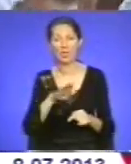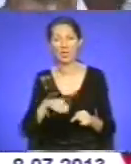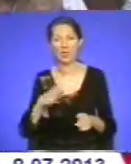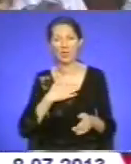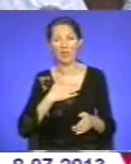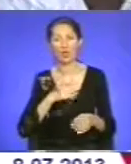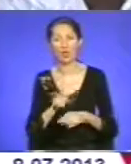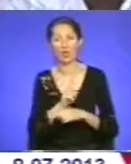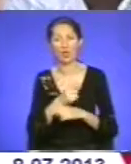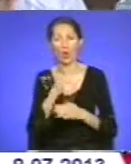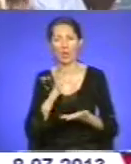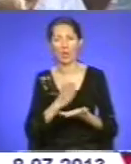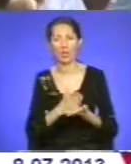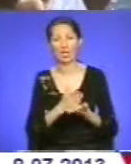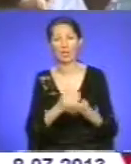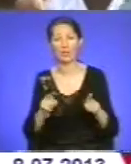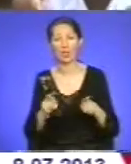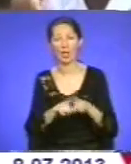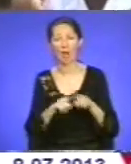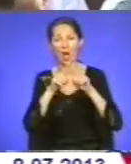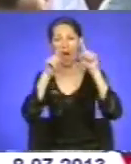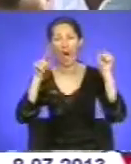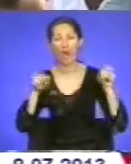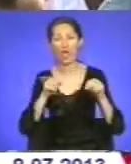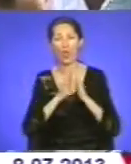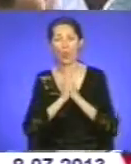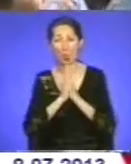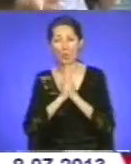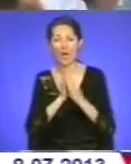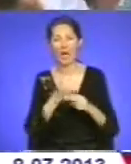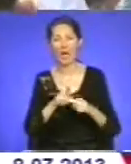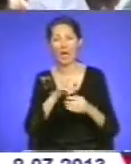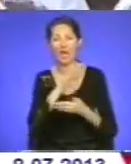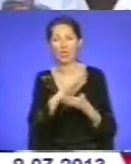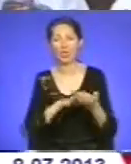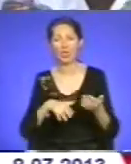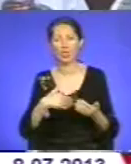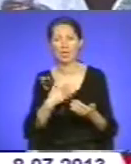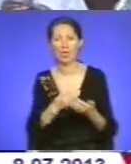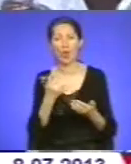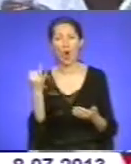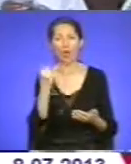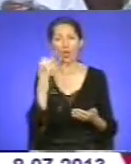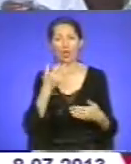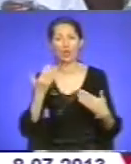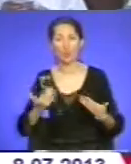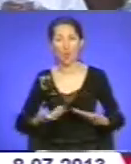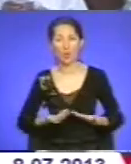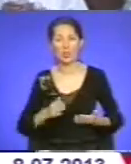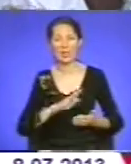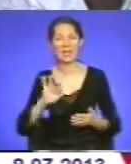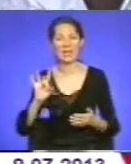в Тернополі є така ікона, яка на протязі свого історичного буття не